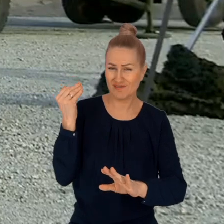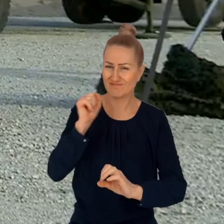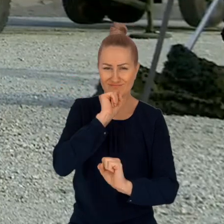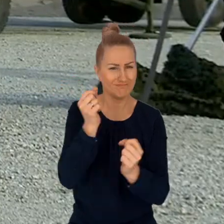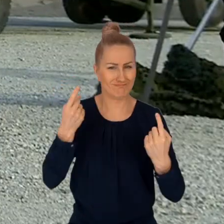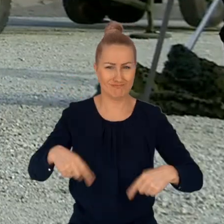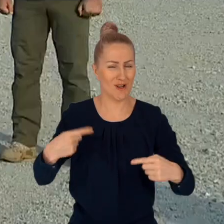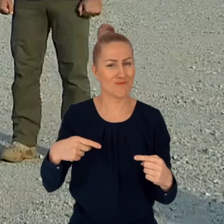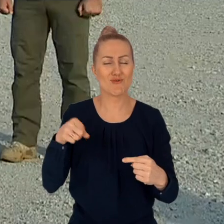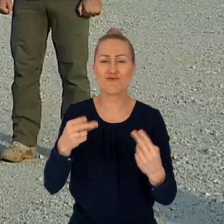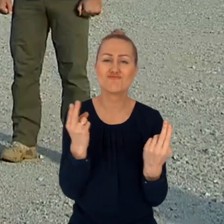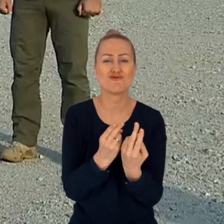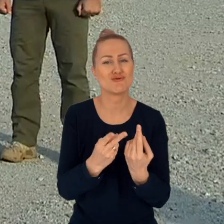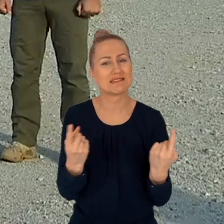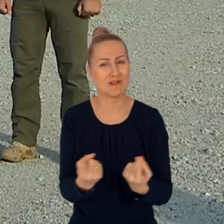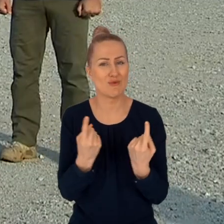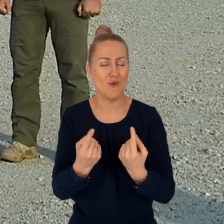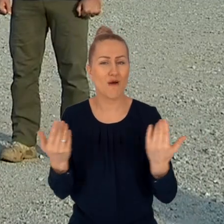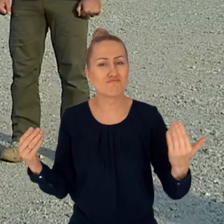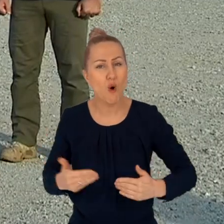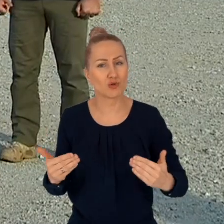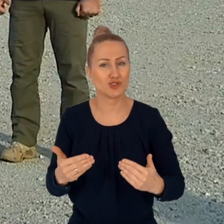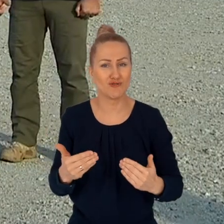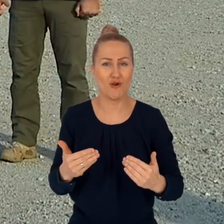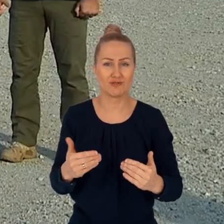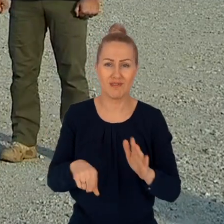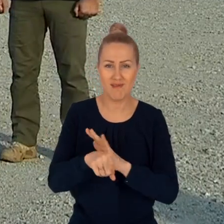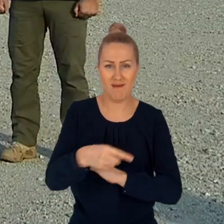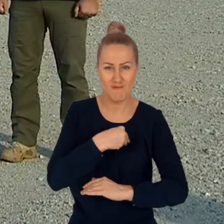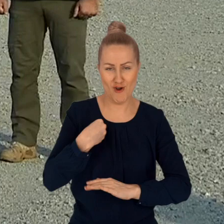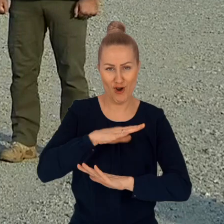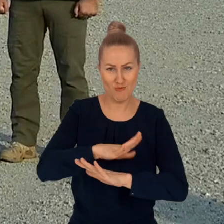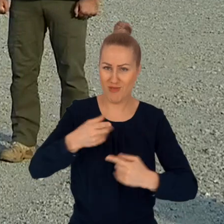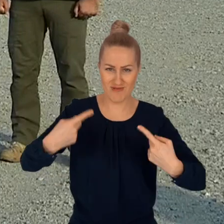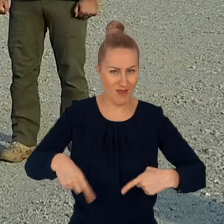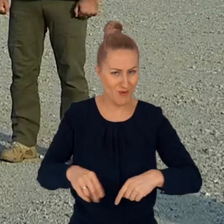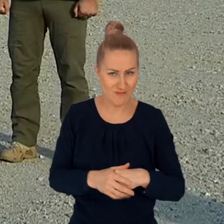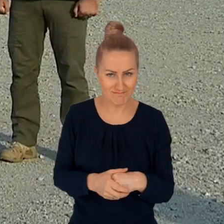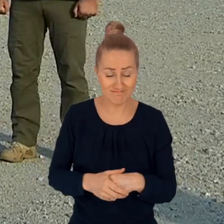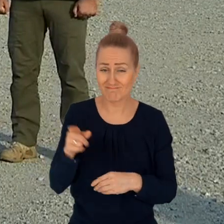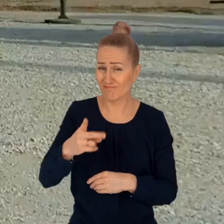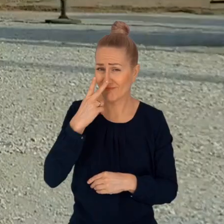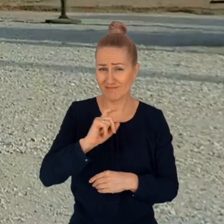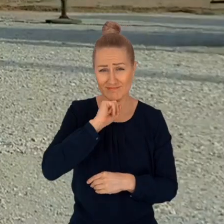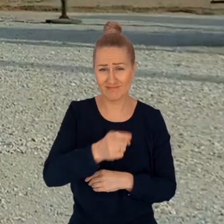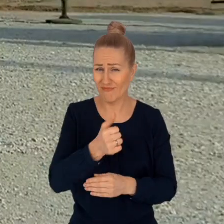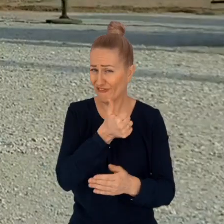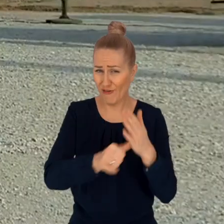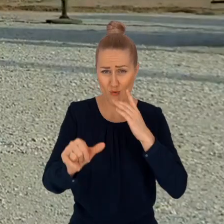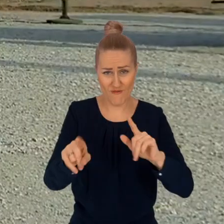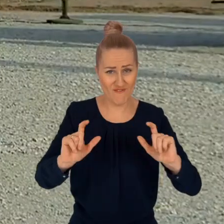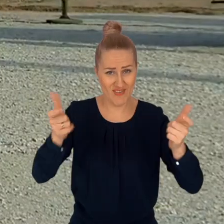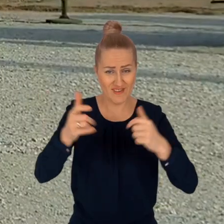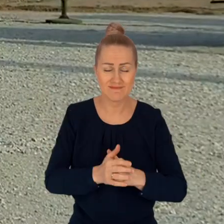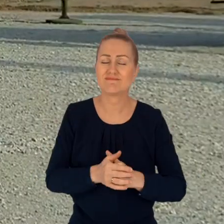takich możliwości, jeżeli chodzi o naszą obronność. To jest wydarzenie przełomowe.